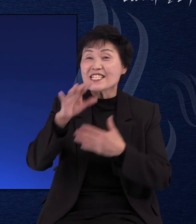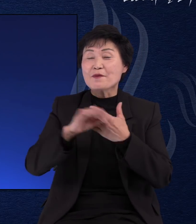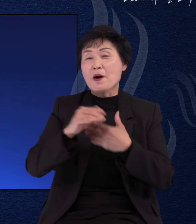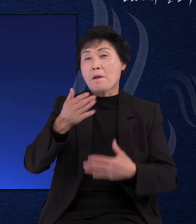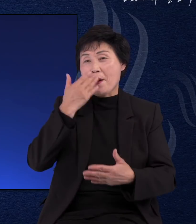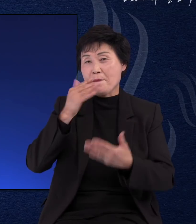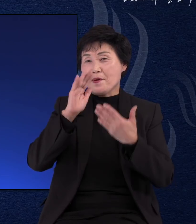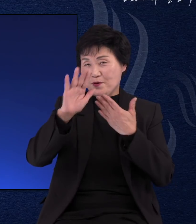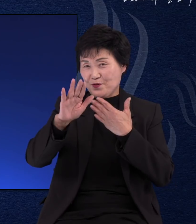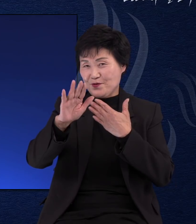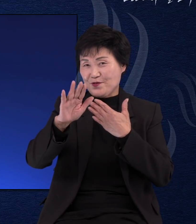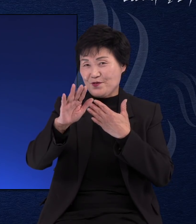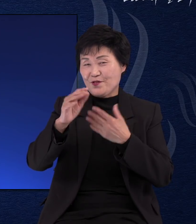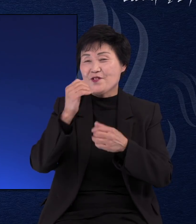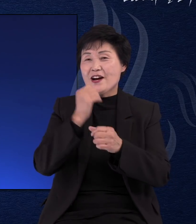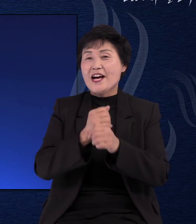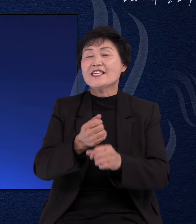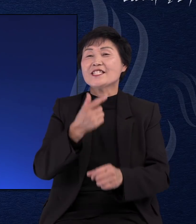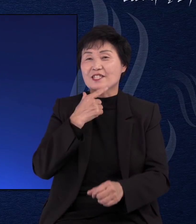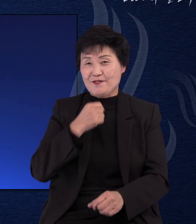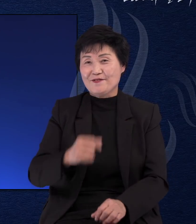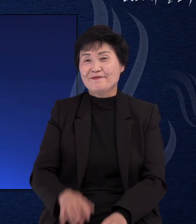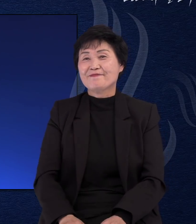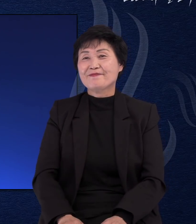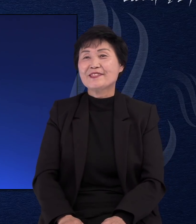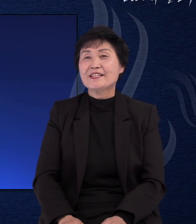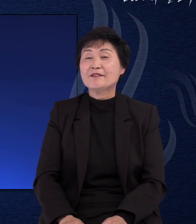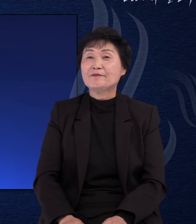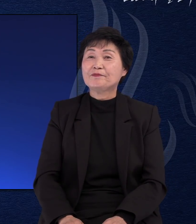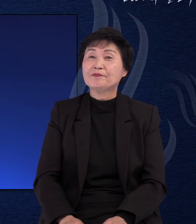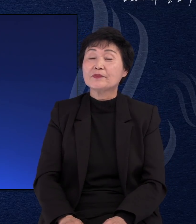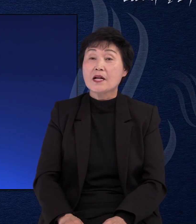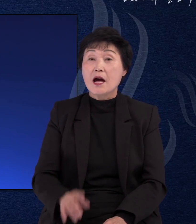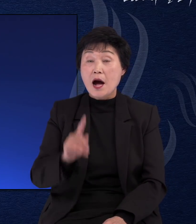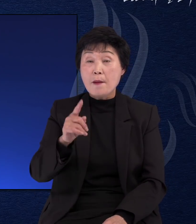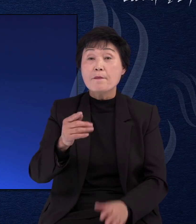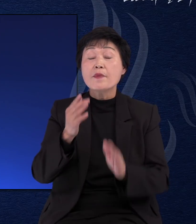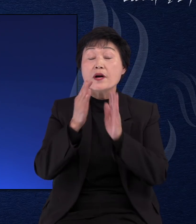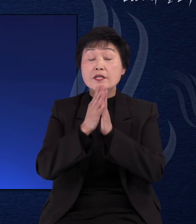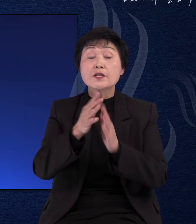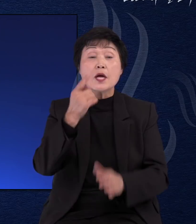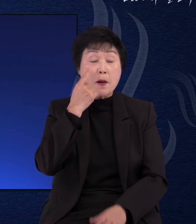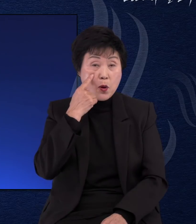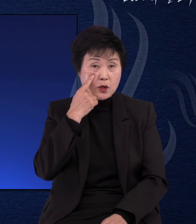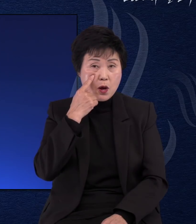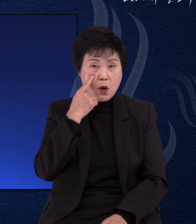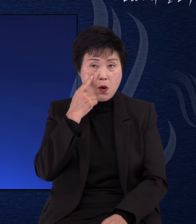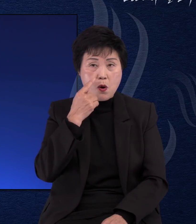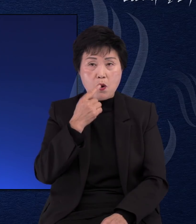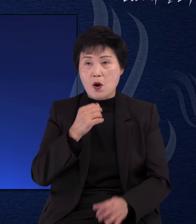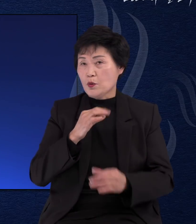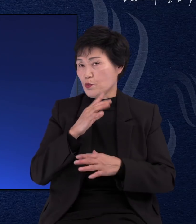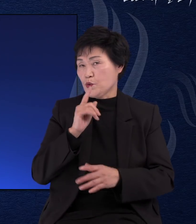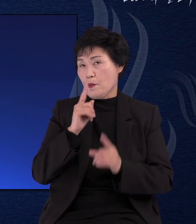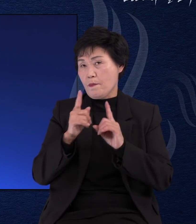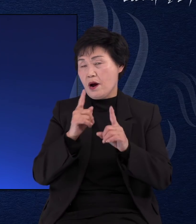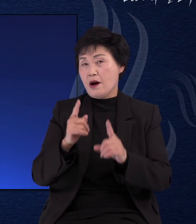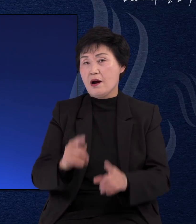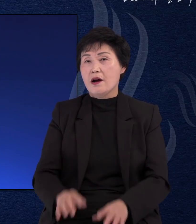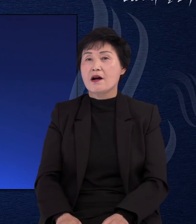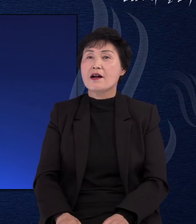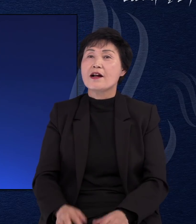기도해봐요라고 하는 말이 세상에서 제일 무서운 말입니다. 집으로 와서 저희 집사람한테 이야기를 나누고 이러이러하시네, 기도해보자고